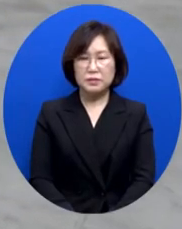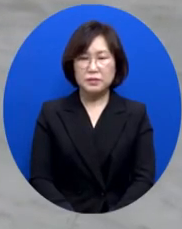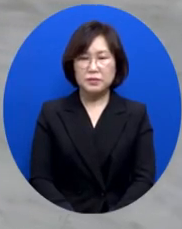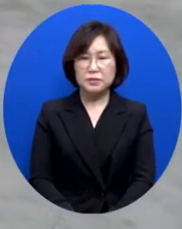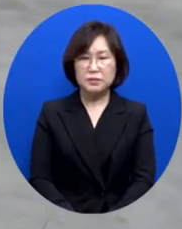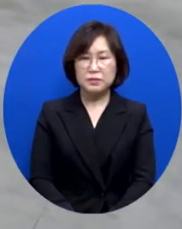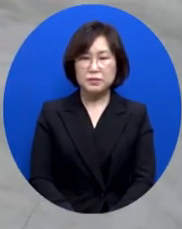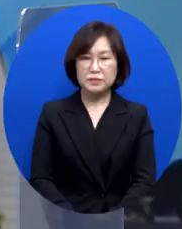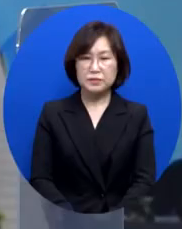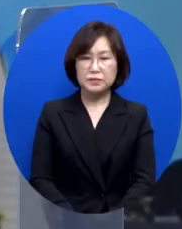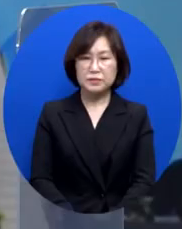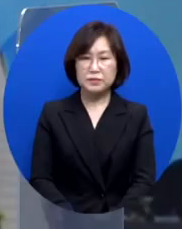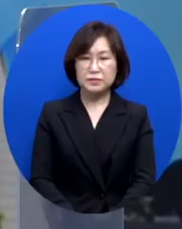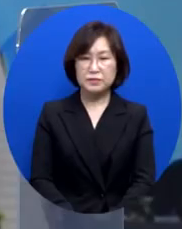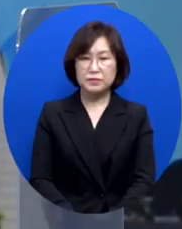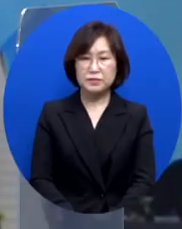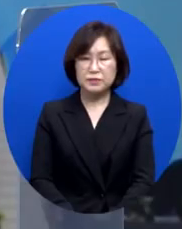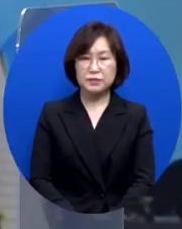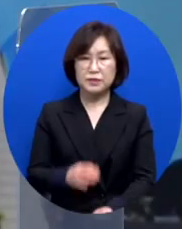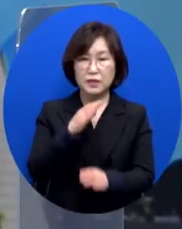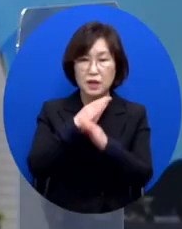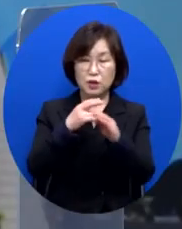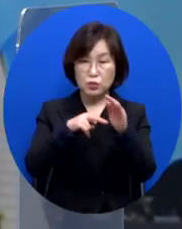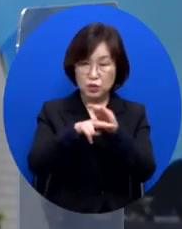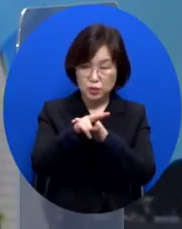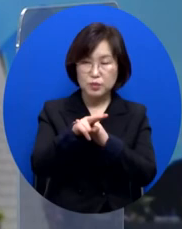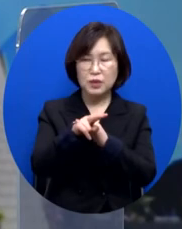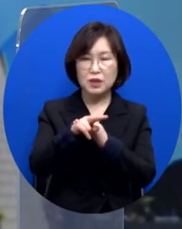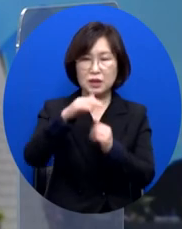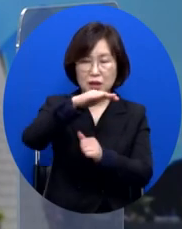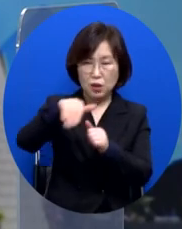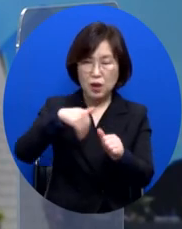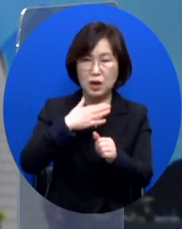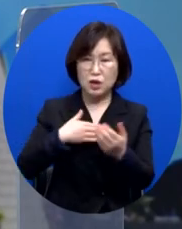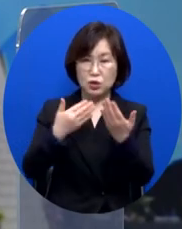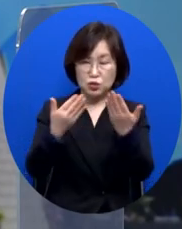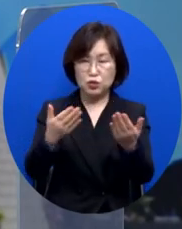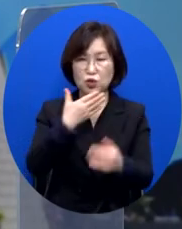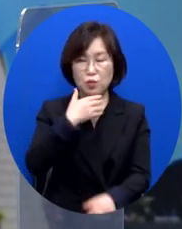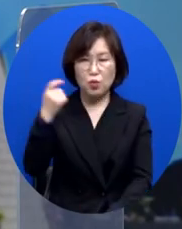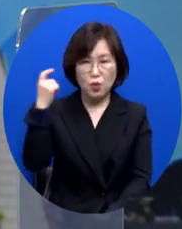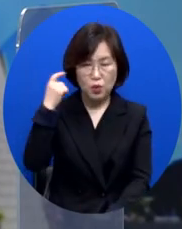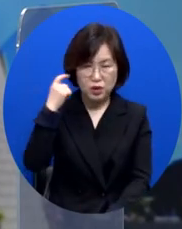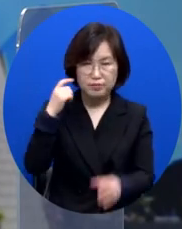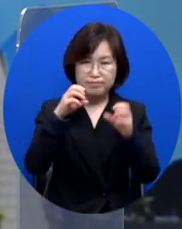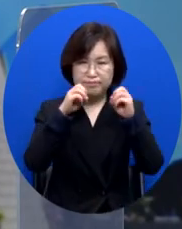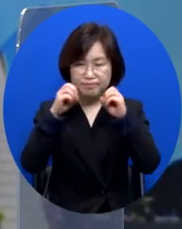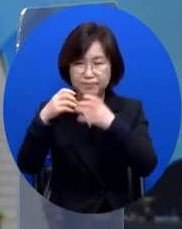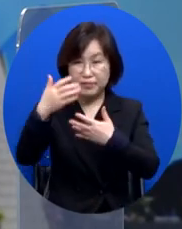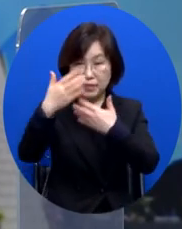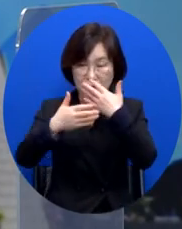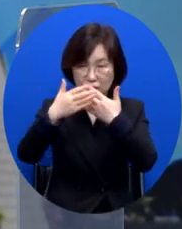손현입니다. 네, 탈북민 현실을 알리고 북한 복음화를 위해 힘쓰는 사역 영상으로 만나봤습니다.